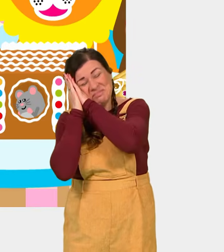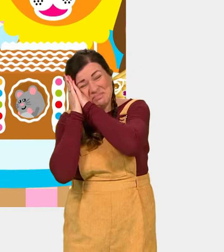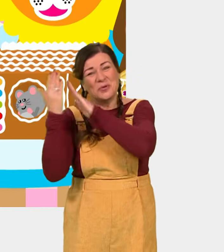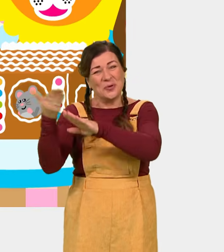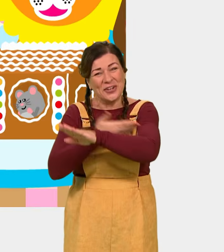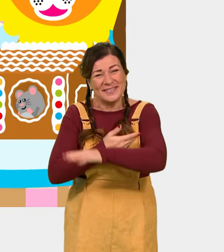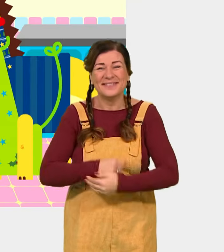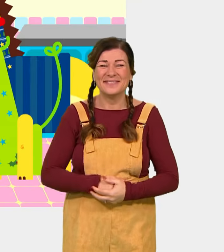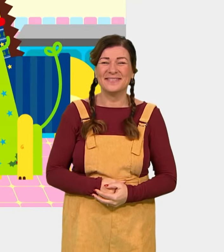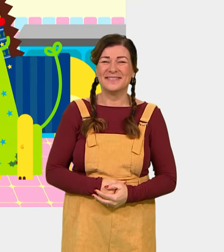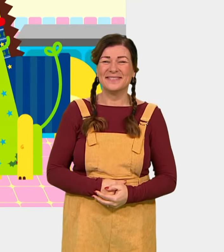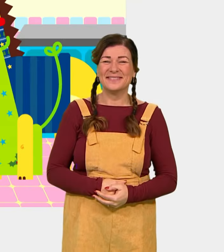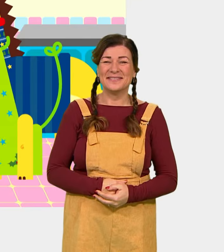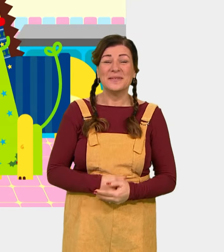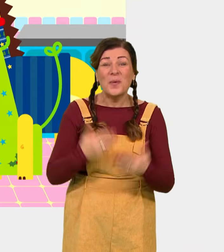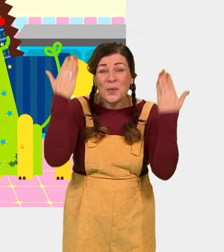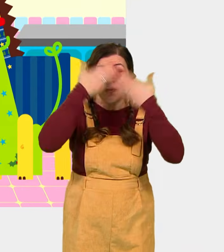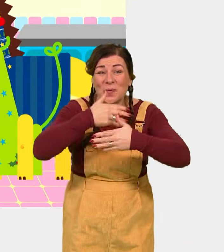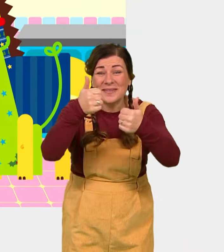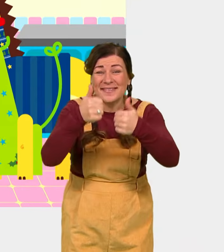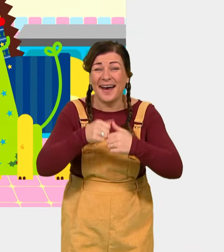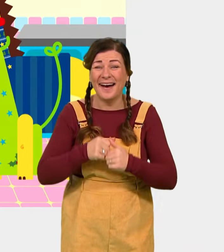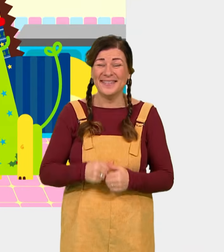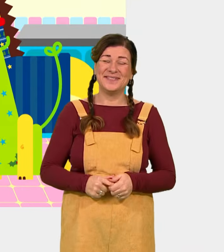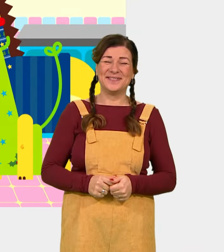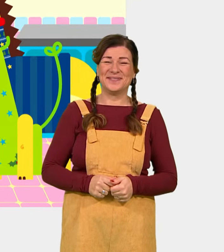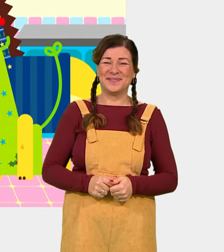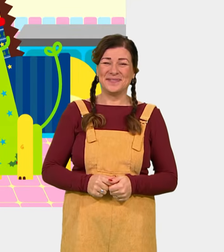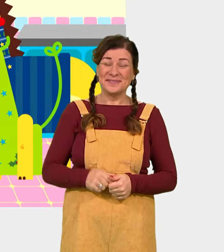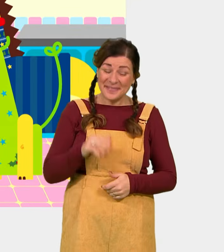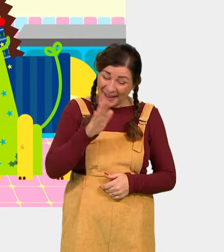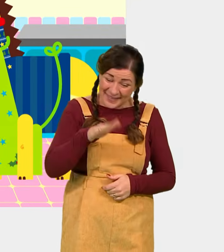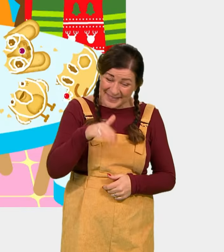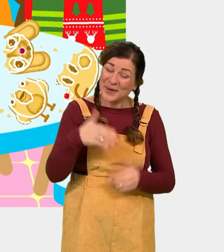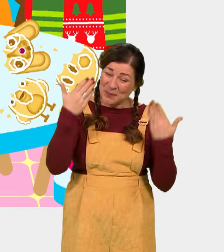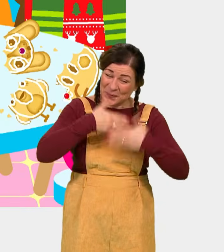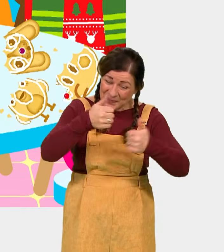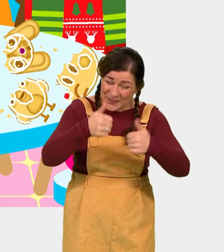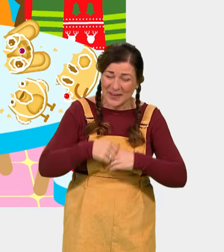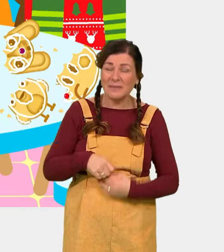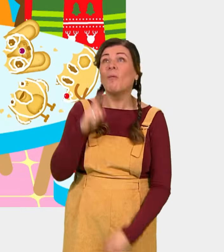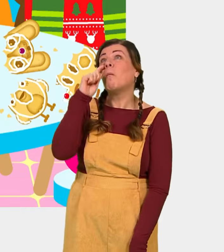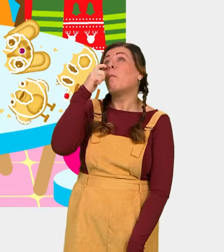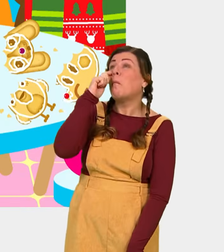gynnar. Nos da, medde'r ffrindiau wrth ei ffrind fach.